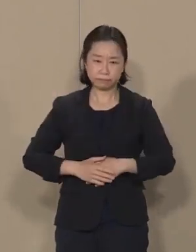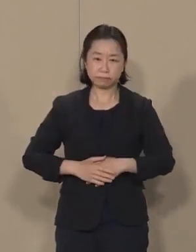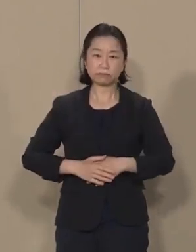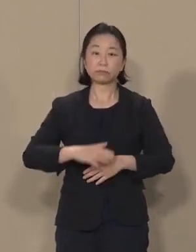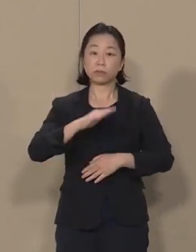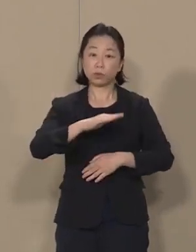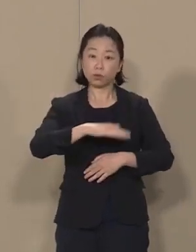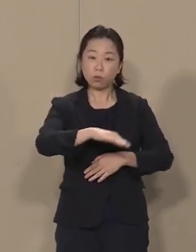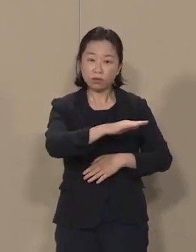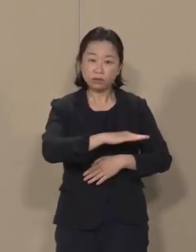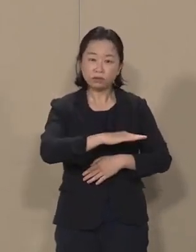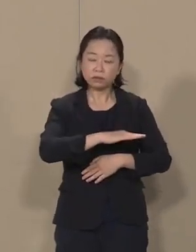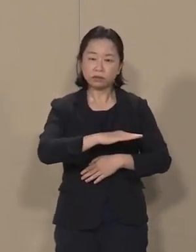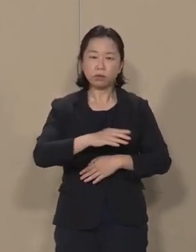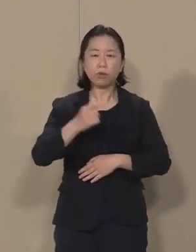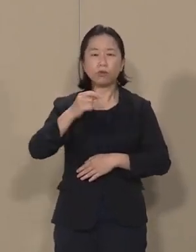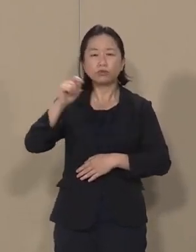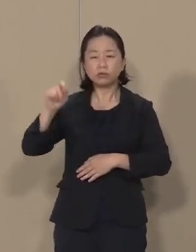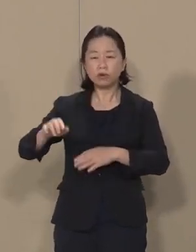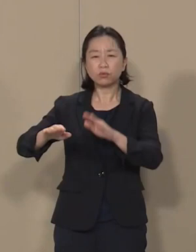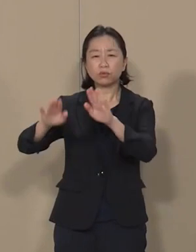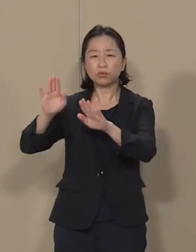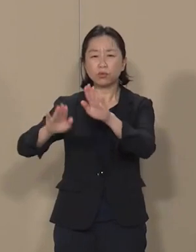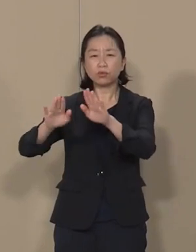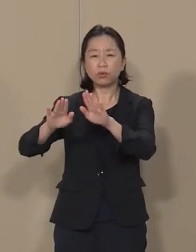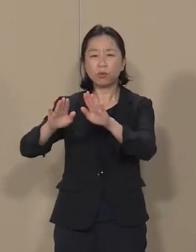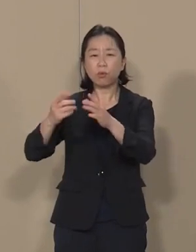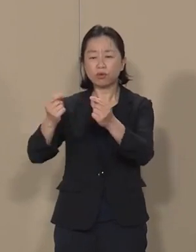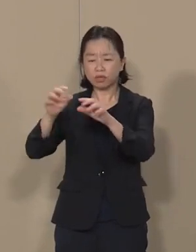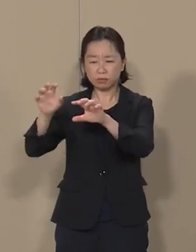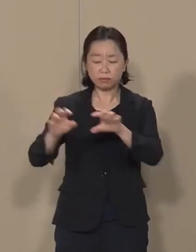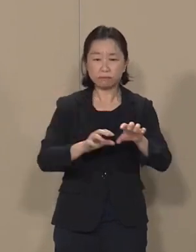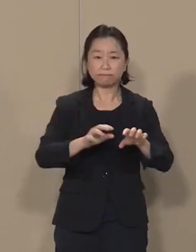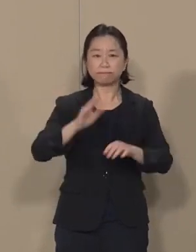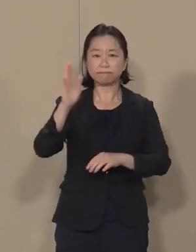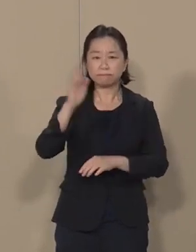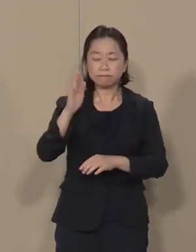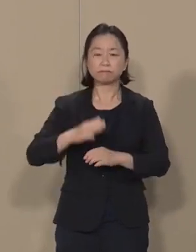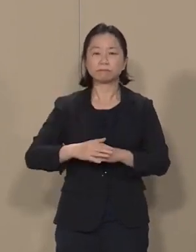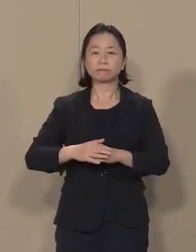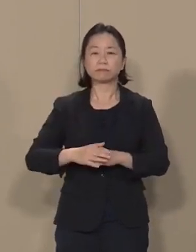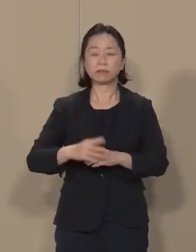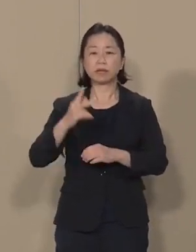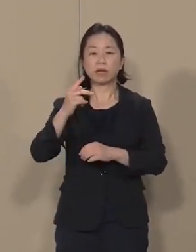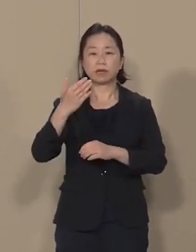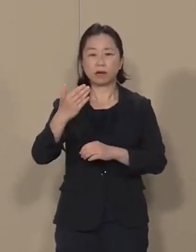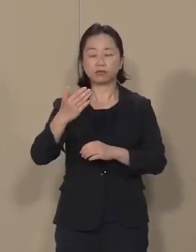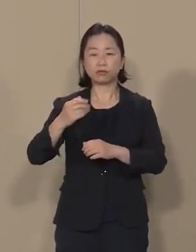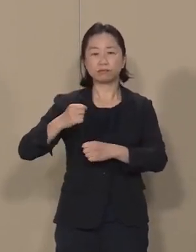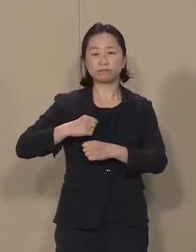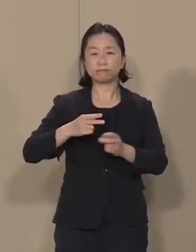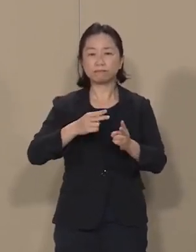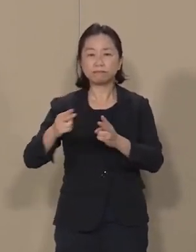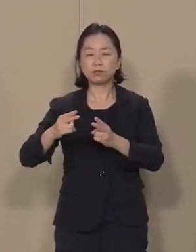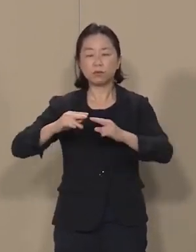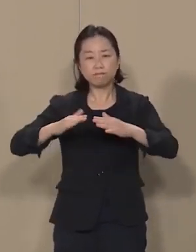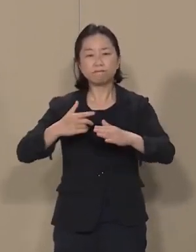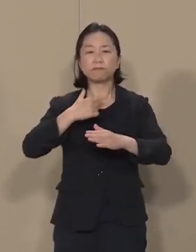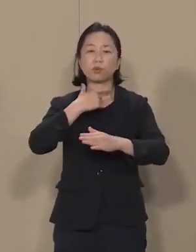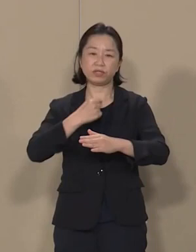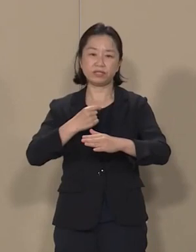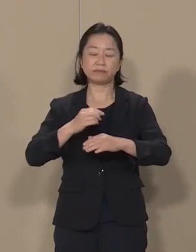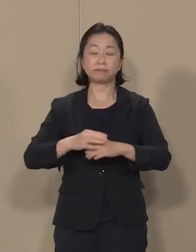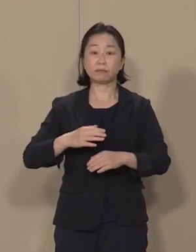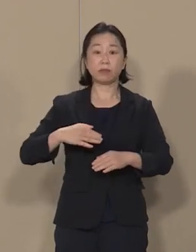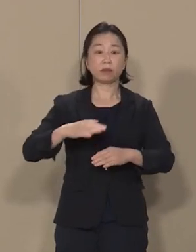たちをウクライナのような凄惨な女に合わさないためにもぜひ嫌な議論でも皆さん目を振り向けていただきたいと思います神道